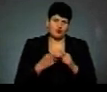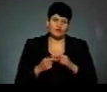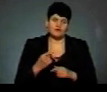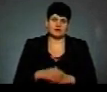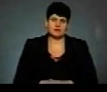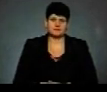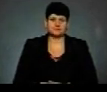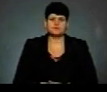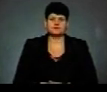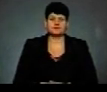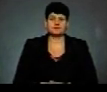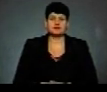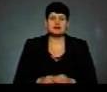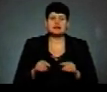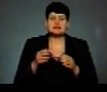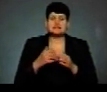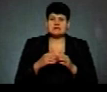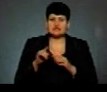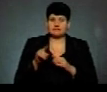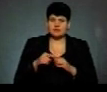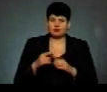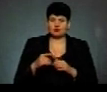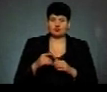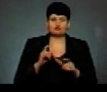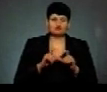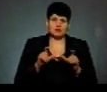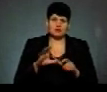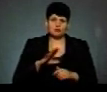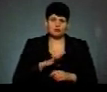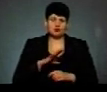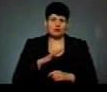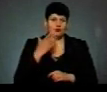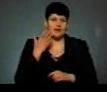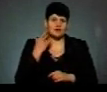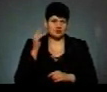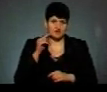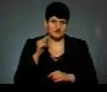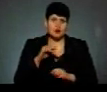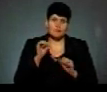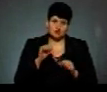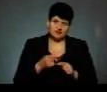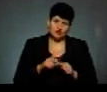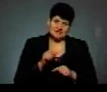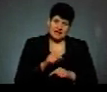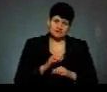зовсім. Також серед вимог студентів було полегшення навчання. Чи можливо це?